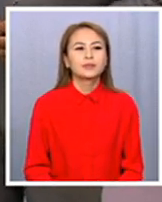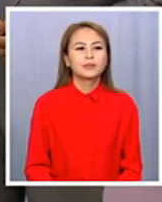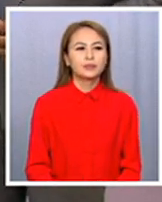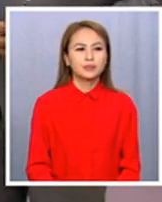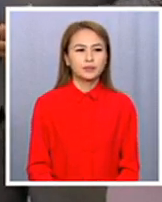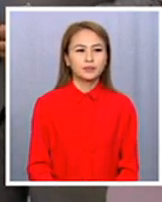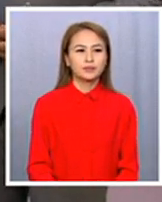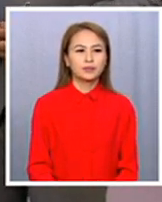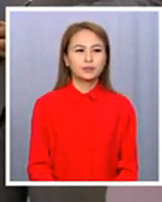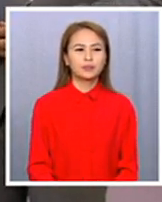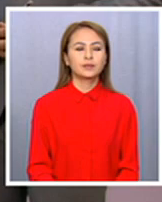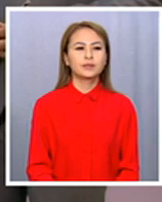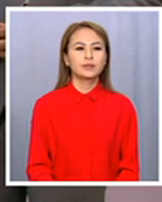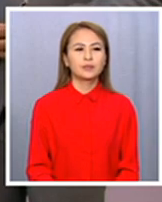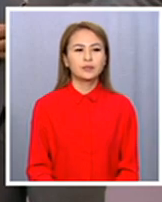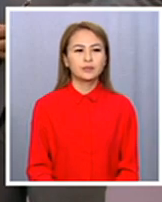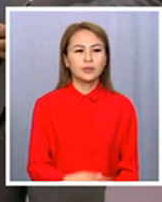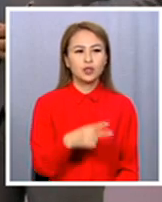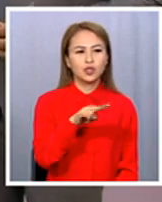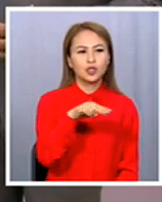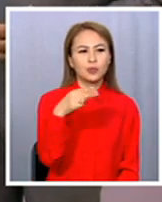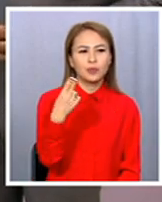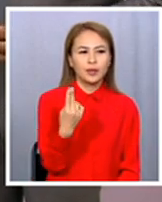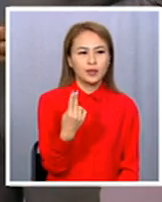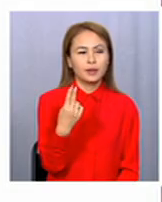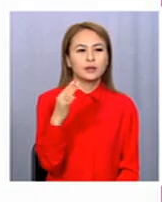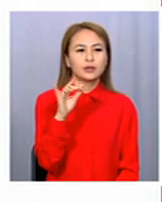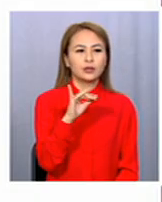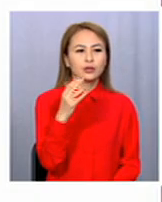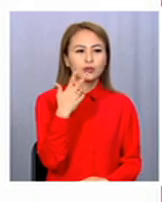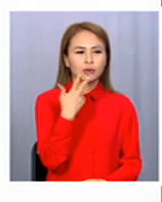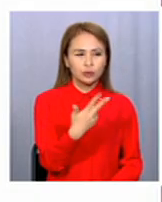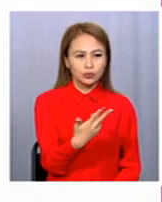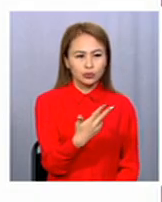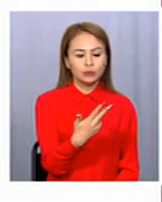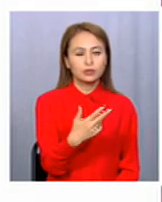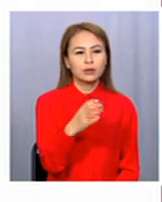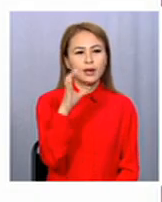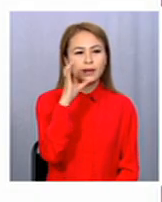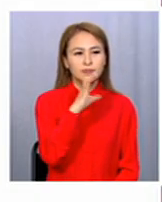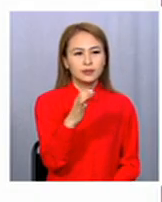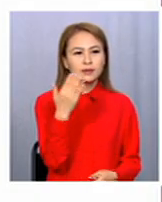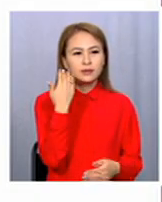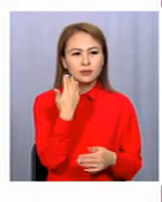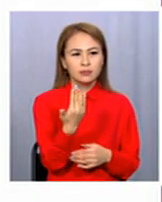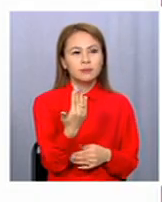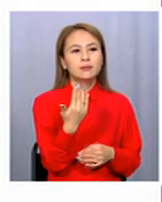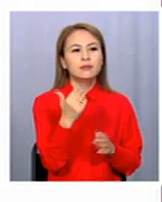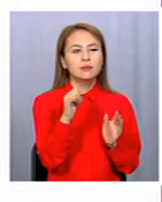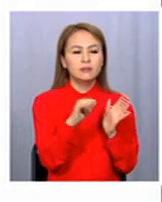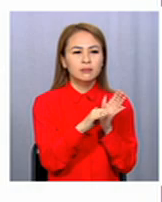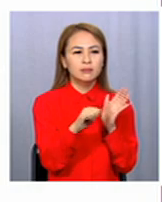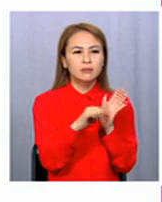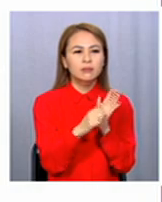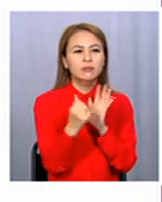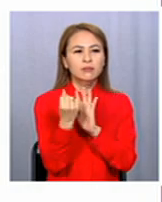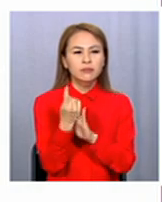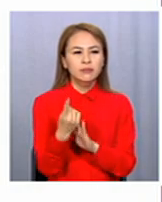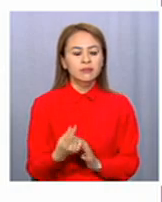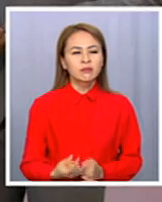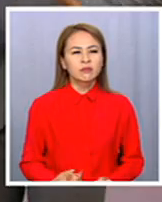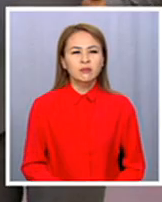Б жиынының элементтері 22 және 3, ал С жиынының элементтері 6 және